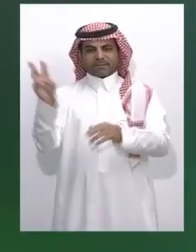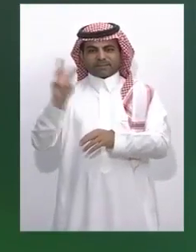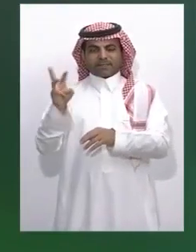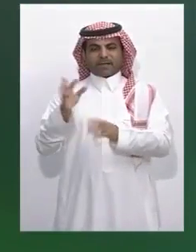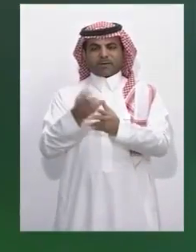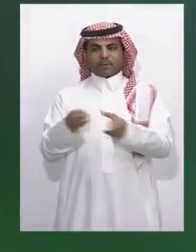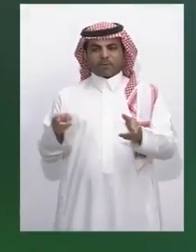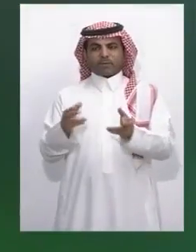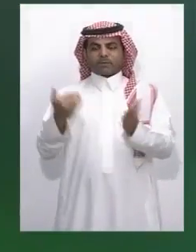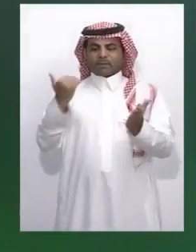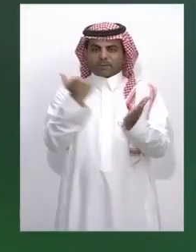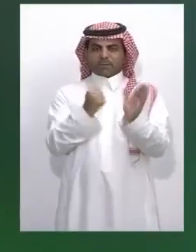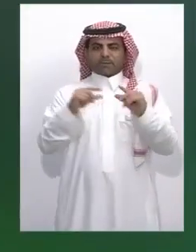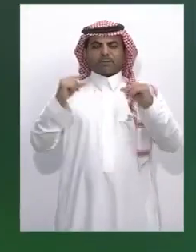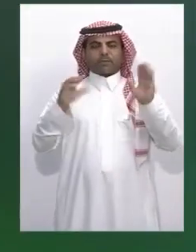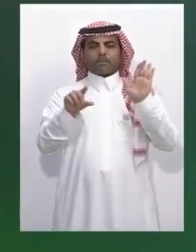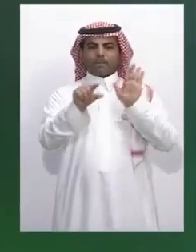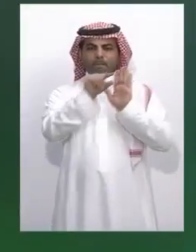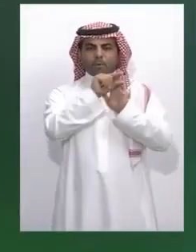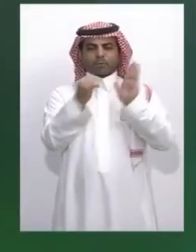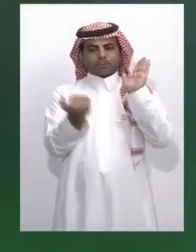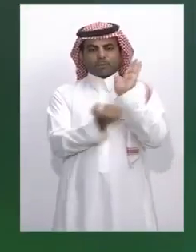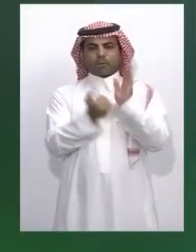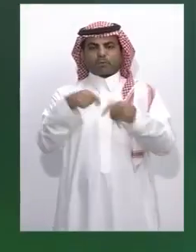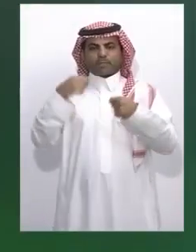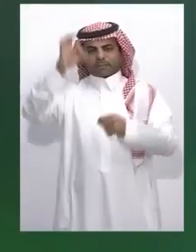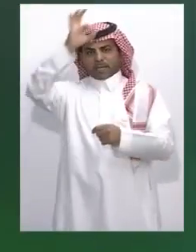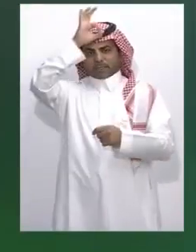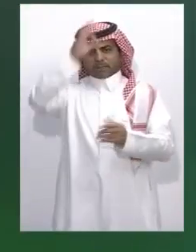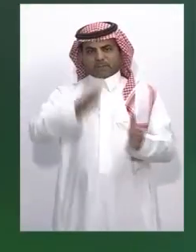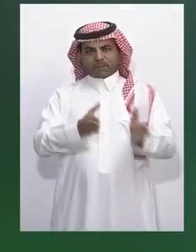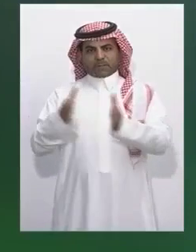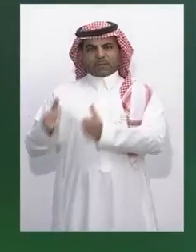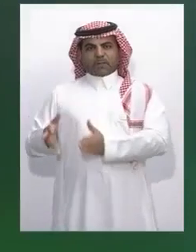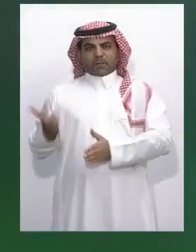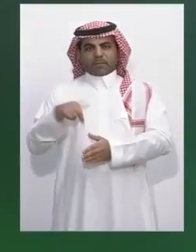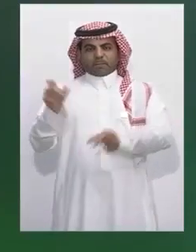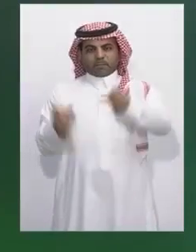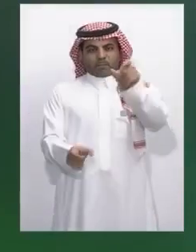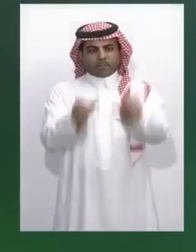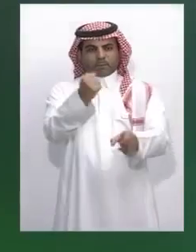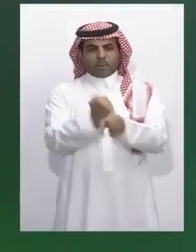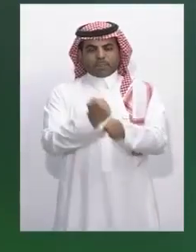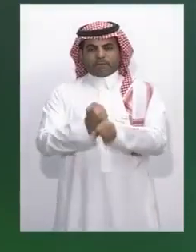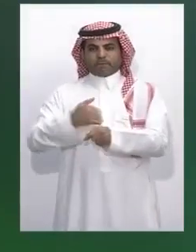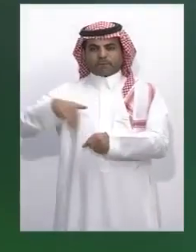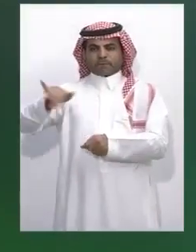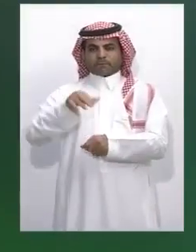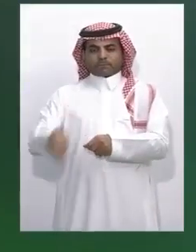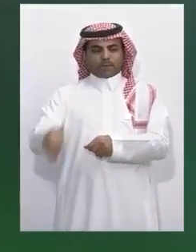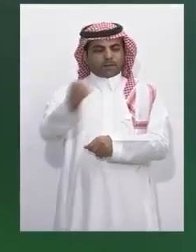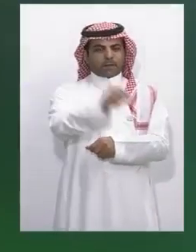عليه وتوثيقها من قبلها ومن قبل وزارة الداخلية. وفيما يتعلق بالموظفين والعاملين الذين